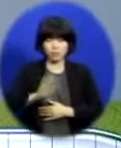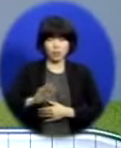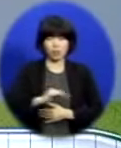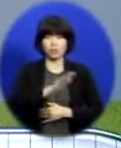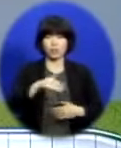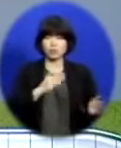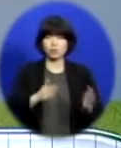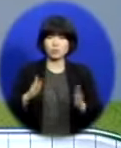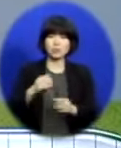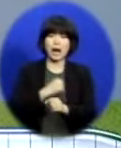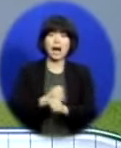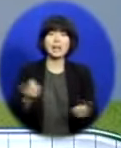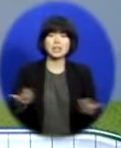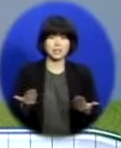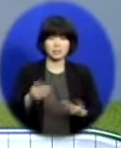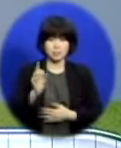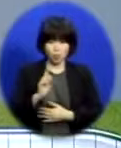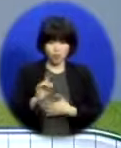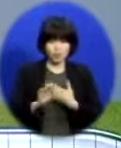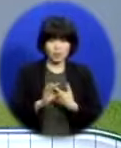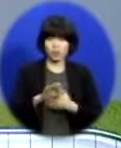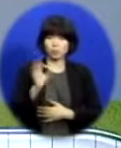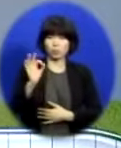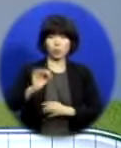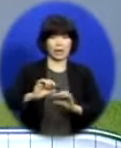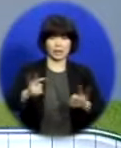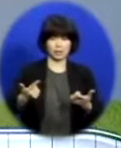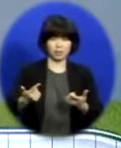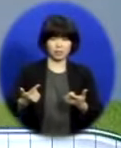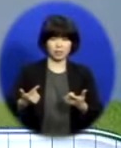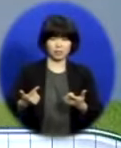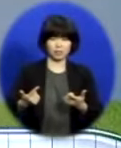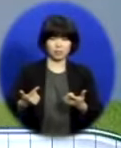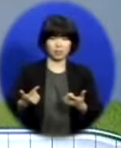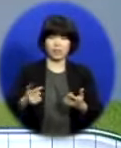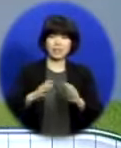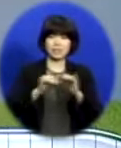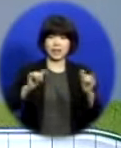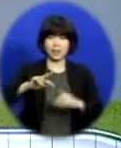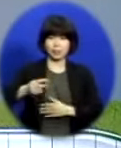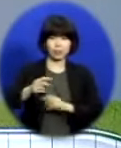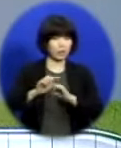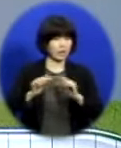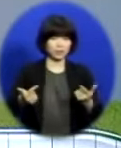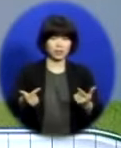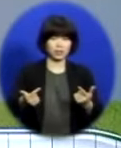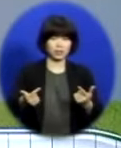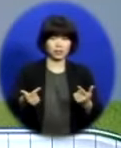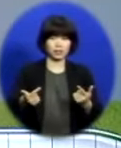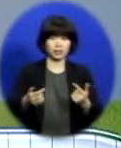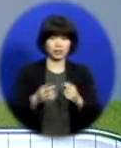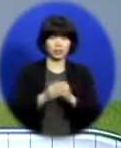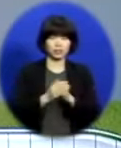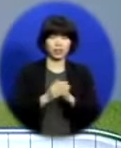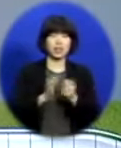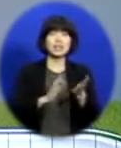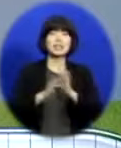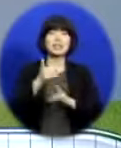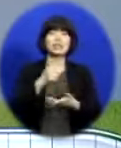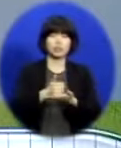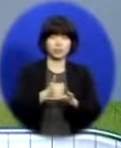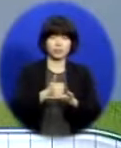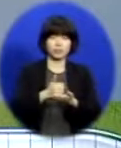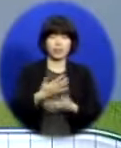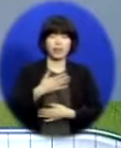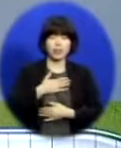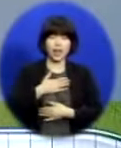준비할 일은 돈 아닙니다 사람도 아닙니다 예수님